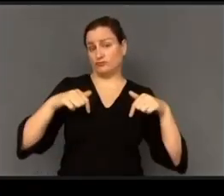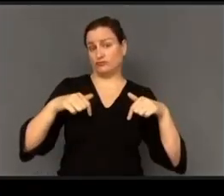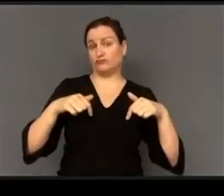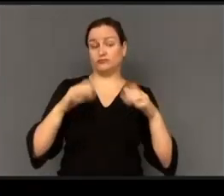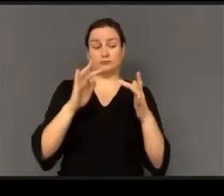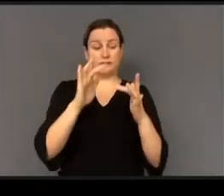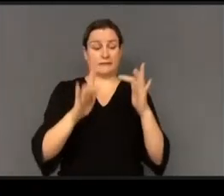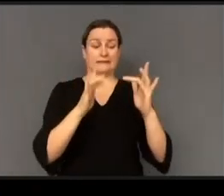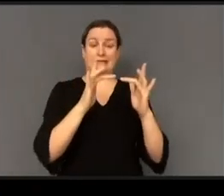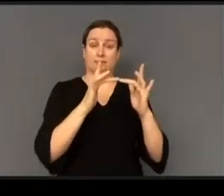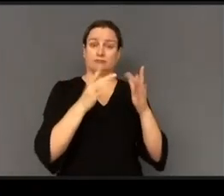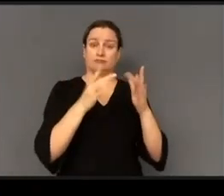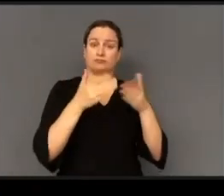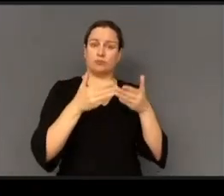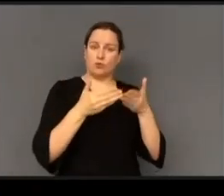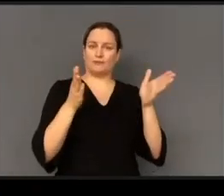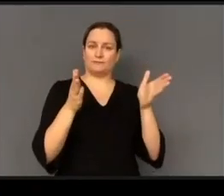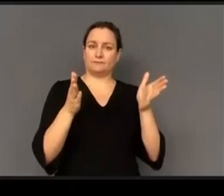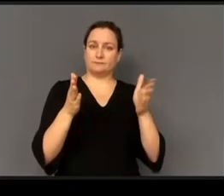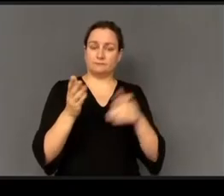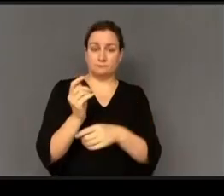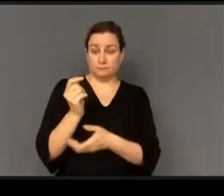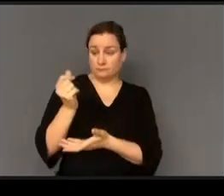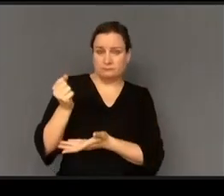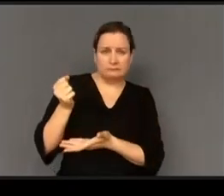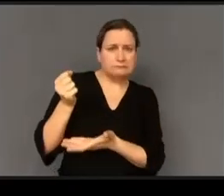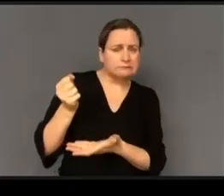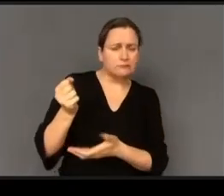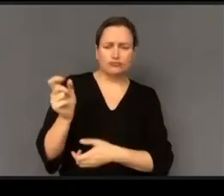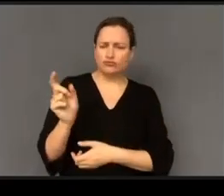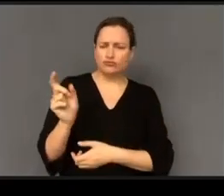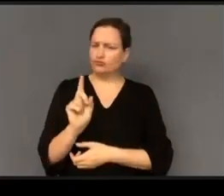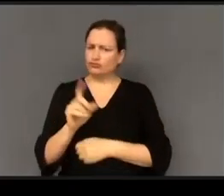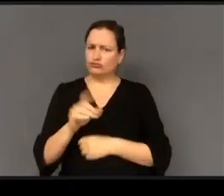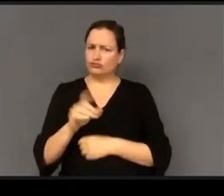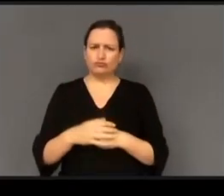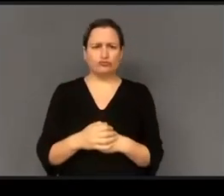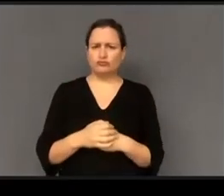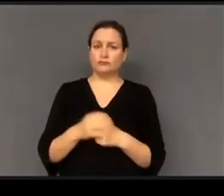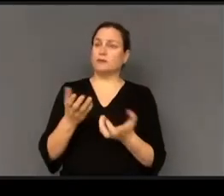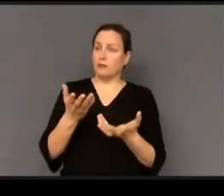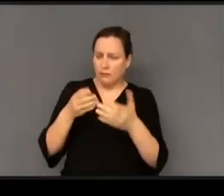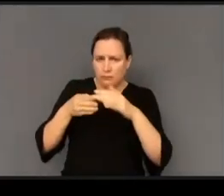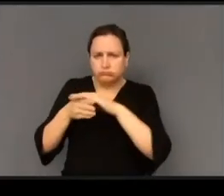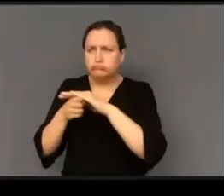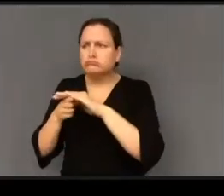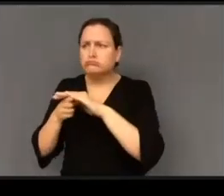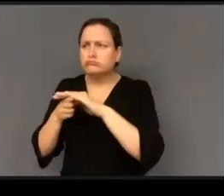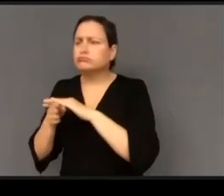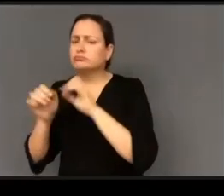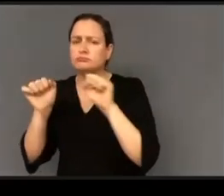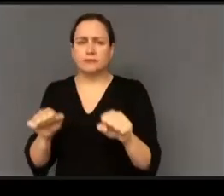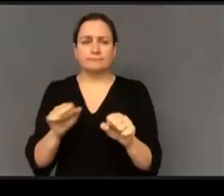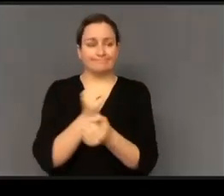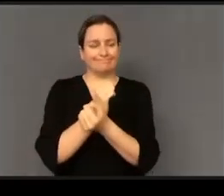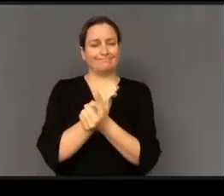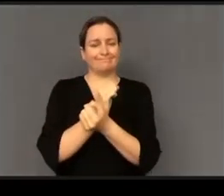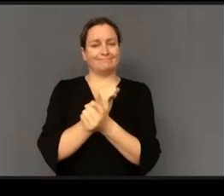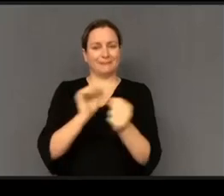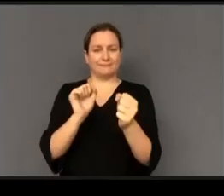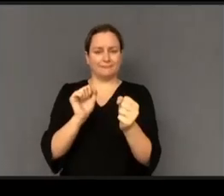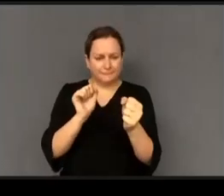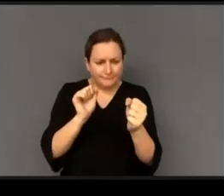وحرا وعالميا وقابلا للتشغيل المتبادل وامنا وموثوق ان